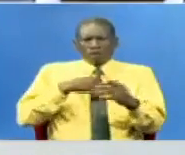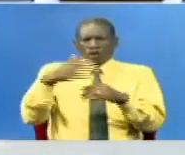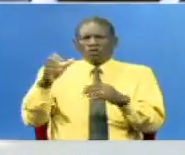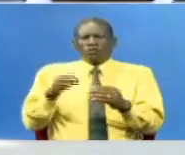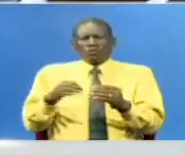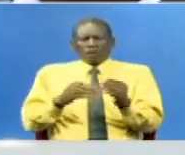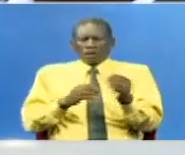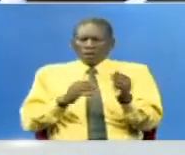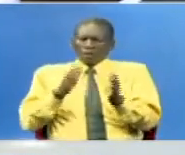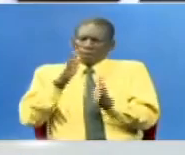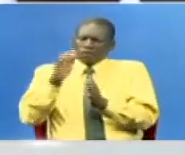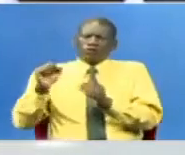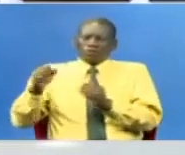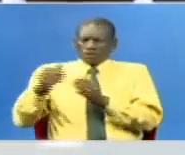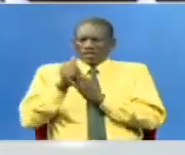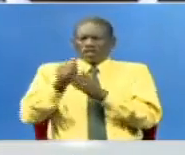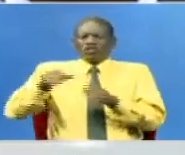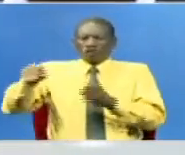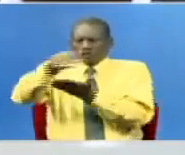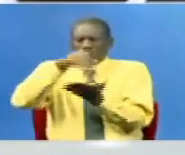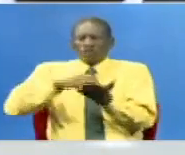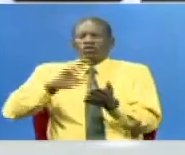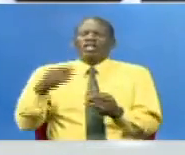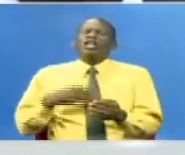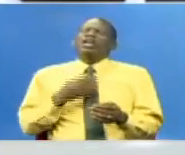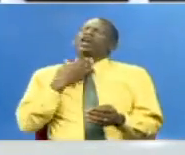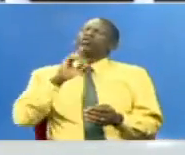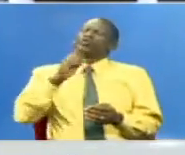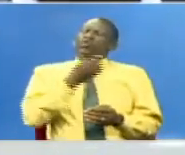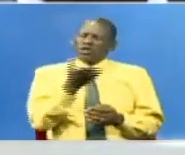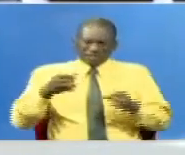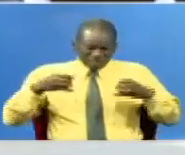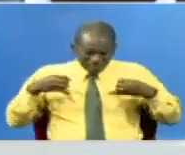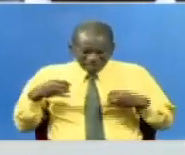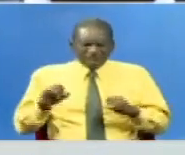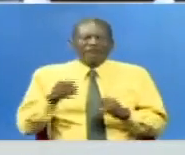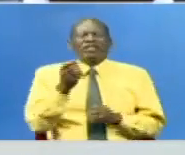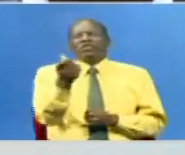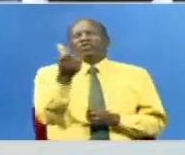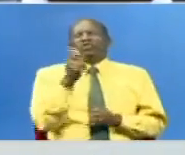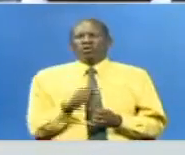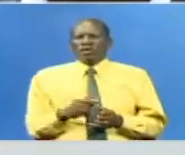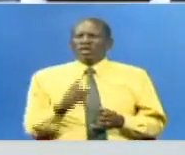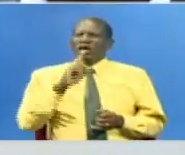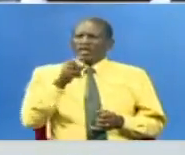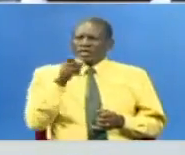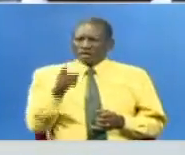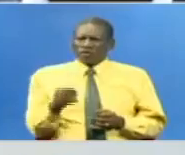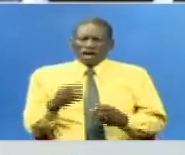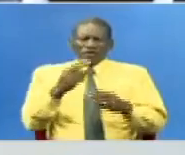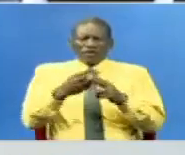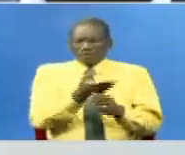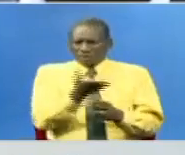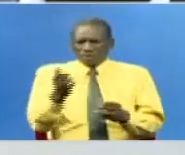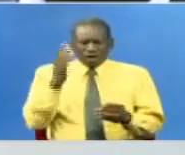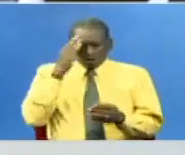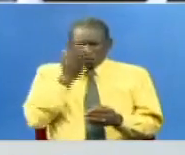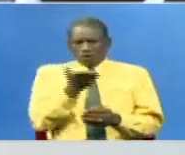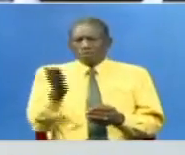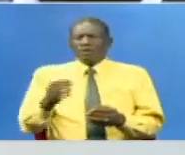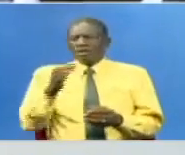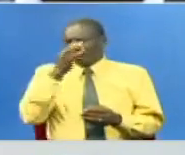Kenya. Now I want to give them a warning. Wajaribu hivi. Na nimekuambia nimewataja na wajua